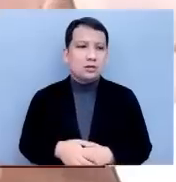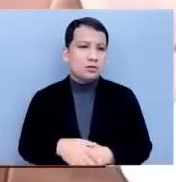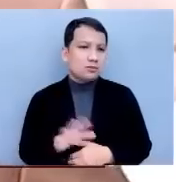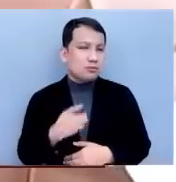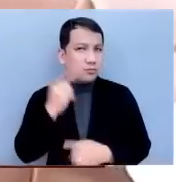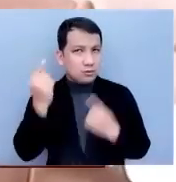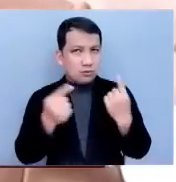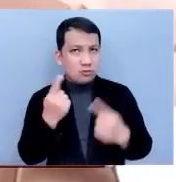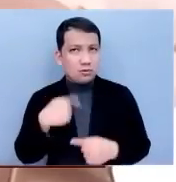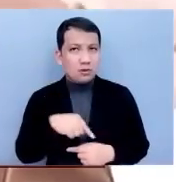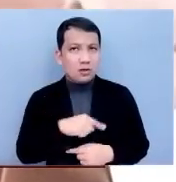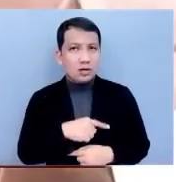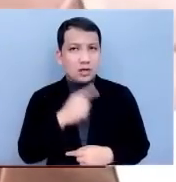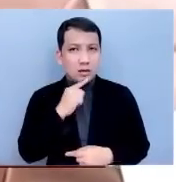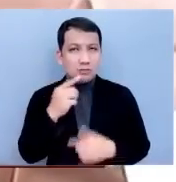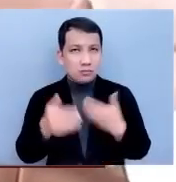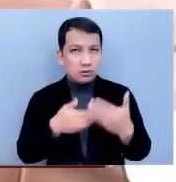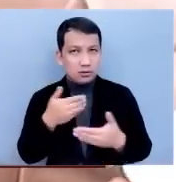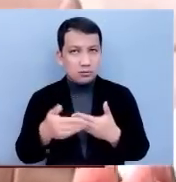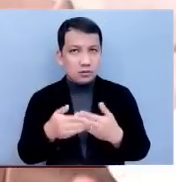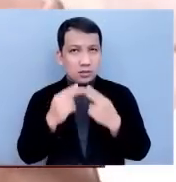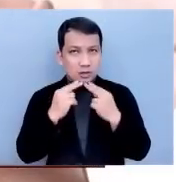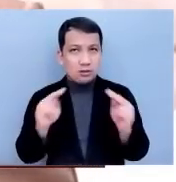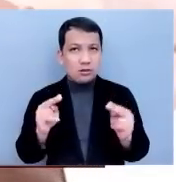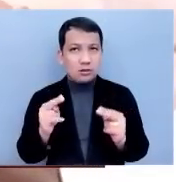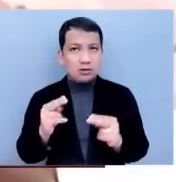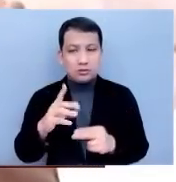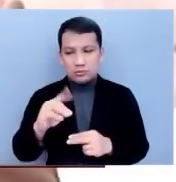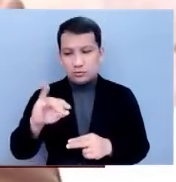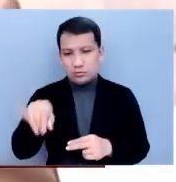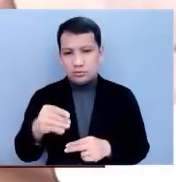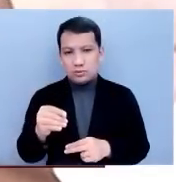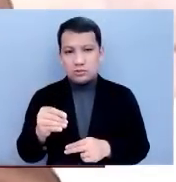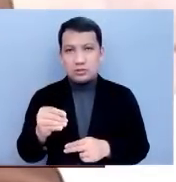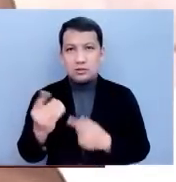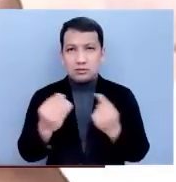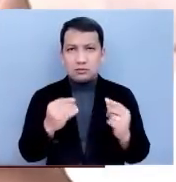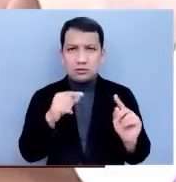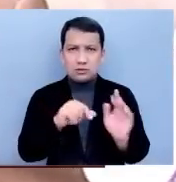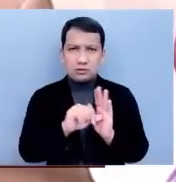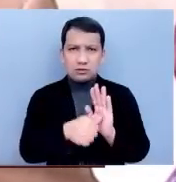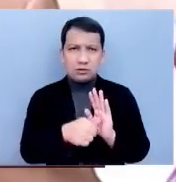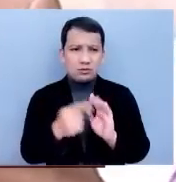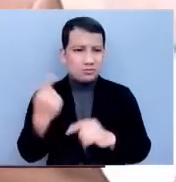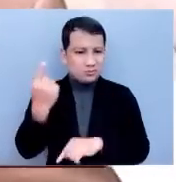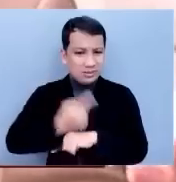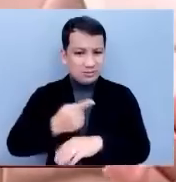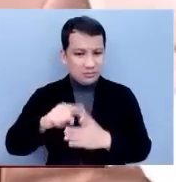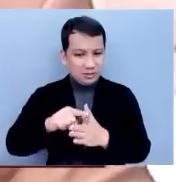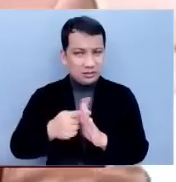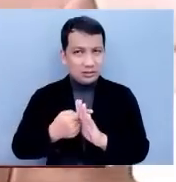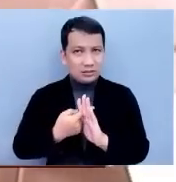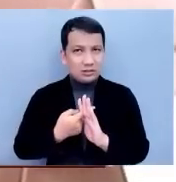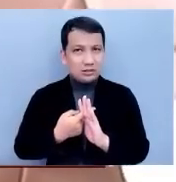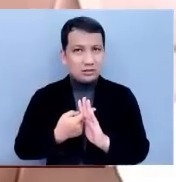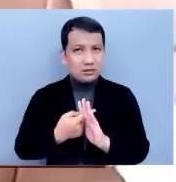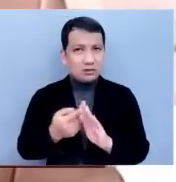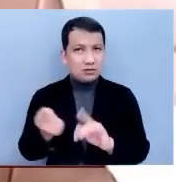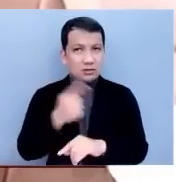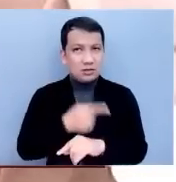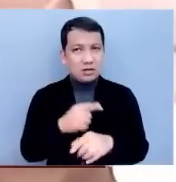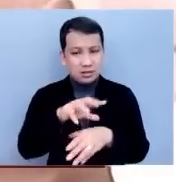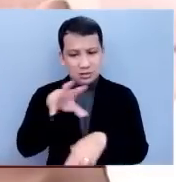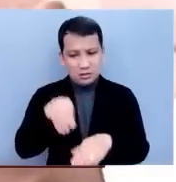us are the pronouncements of the DOJ practically since day one na involved na